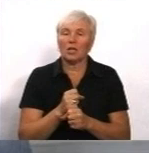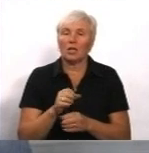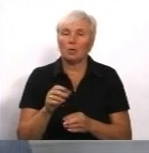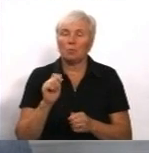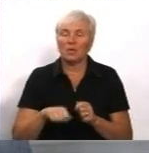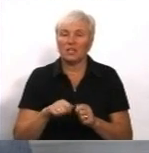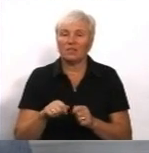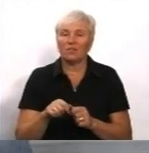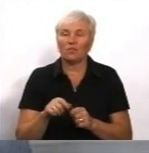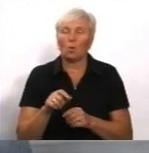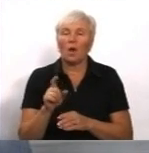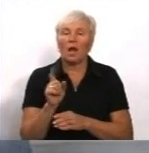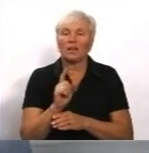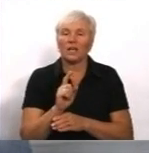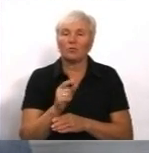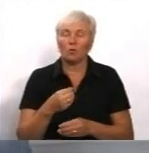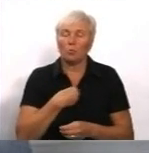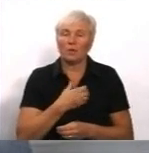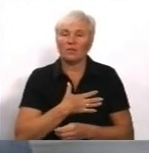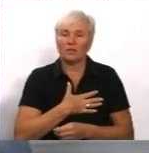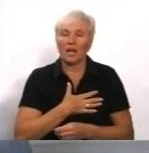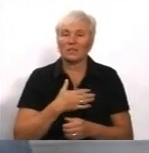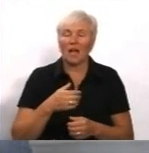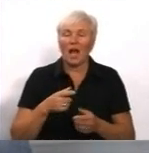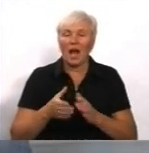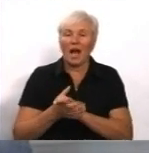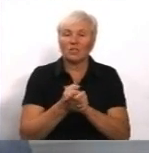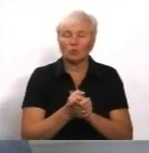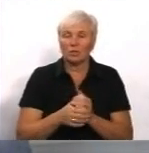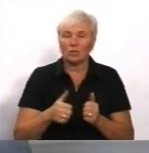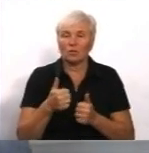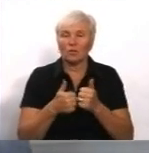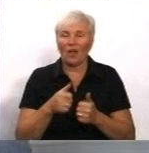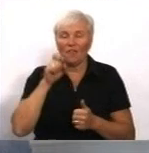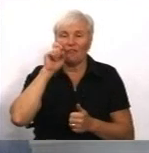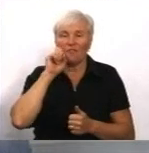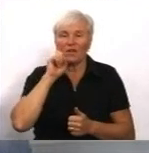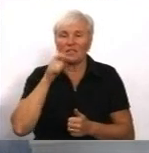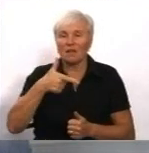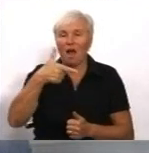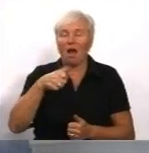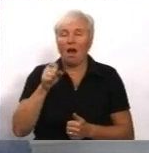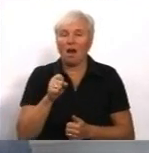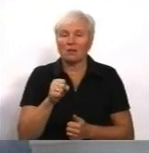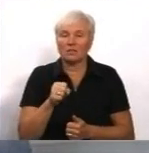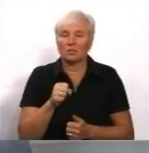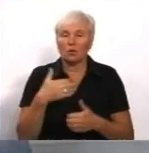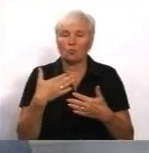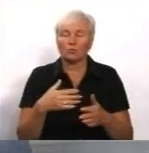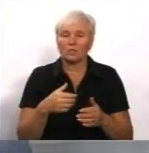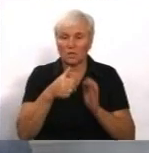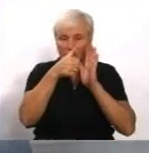тарифів, наприклад, від приватних акціонерних товариств, таке як Вінниця Газ? Тому що вже більше півроку в Вінниці